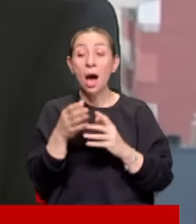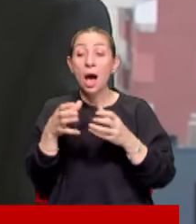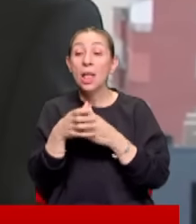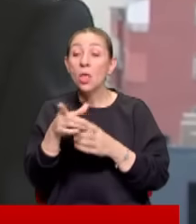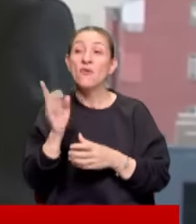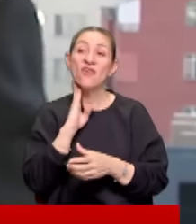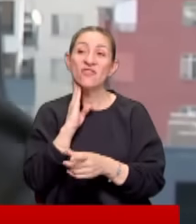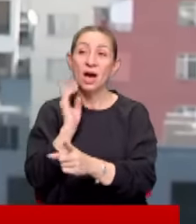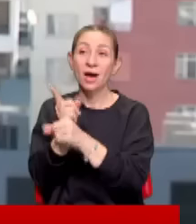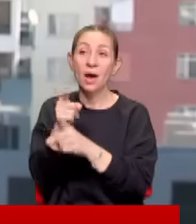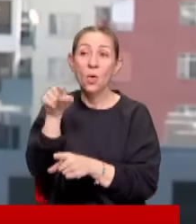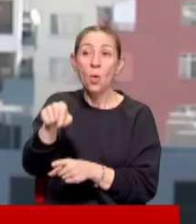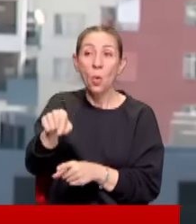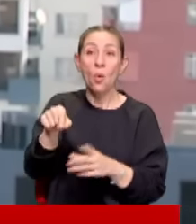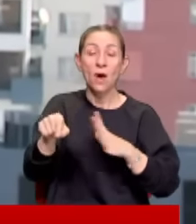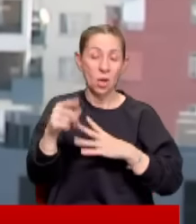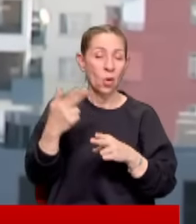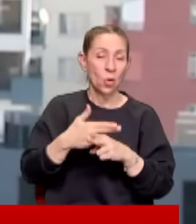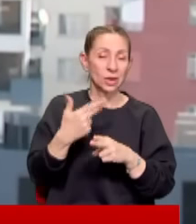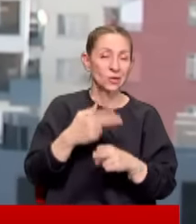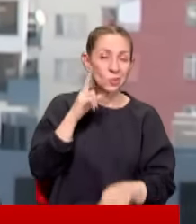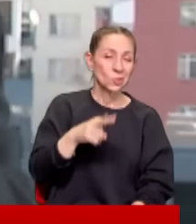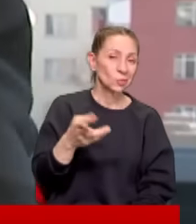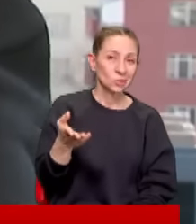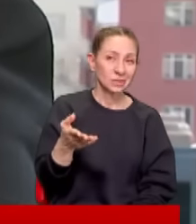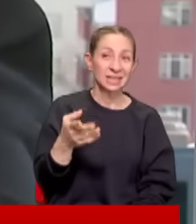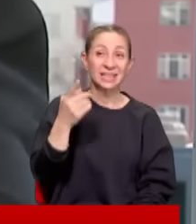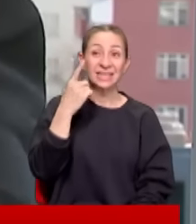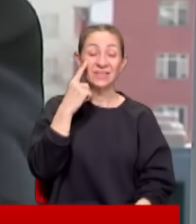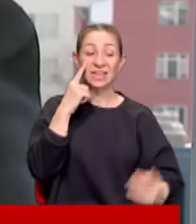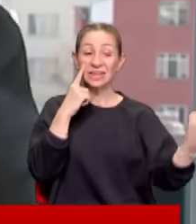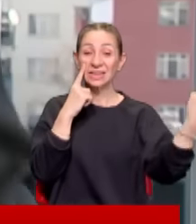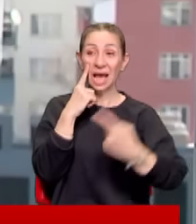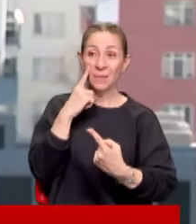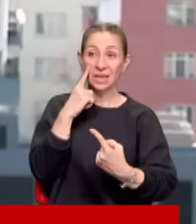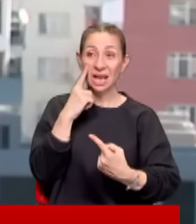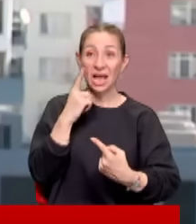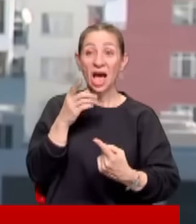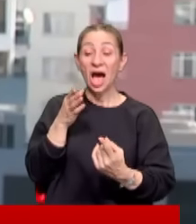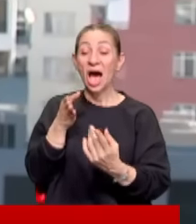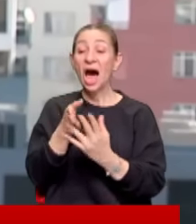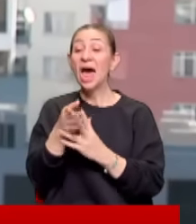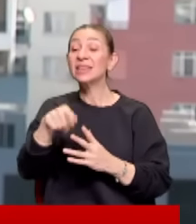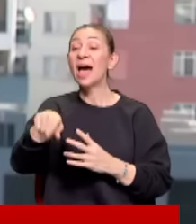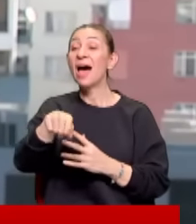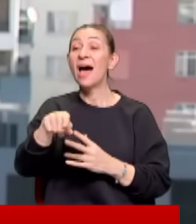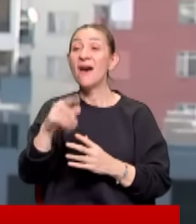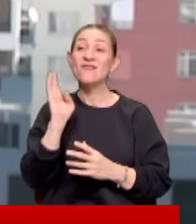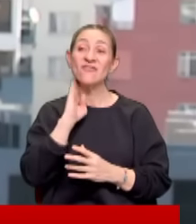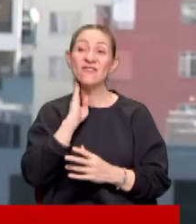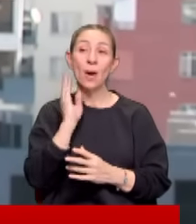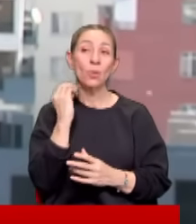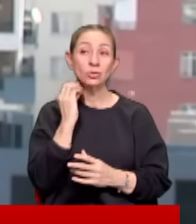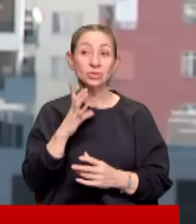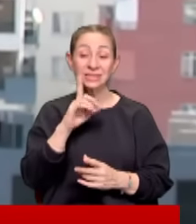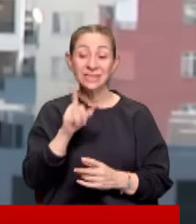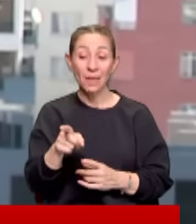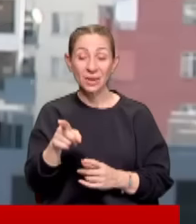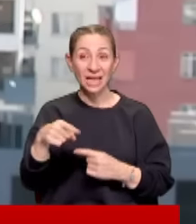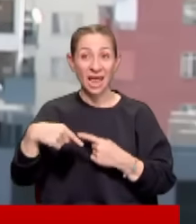borcu yaşıyorlar. Bunun birçok örneğini de gördük. Yani devletin talimatıyla aradakilerin vefa borcu olan aradaki